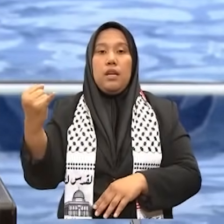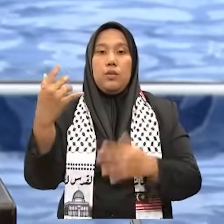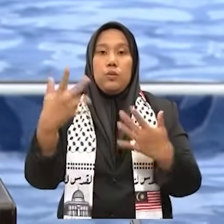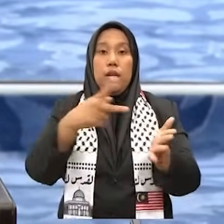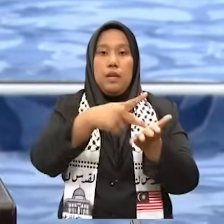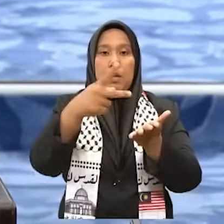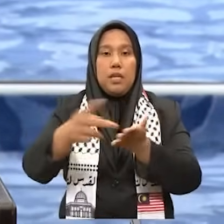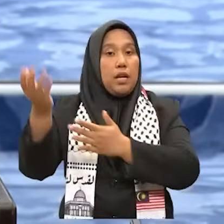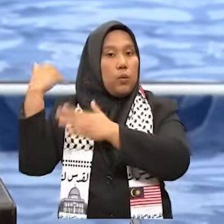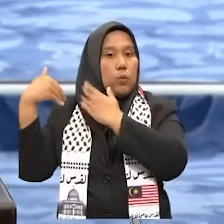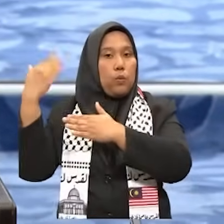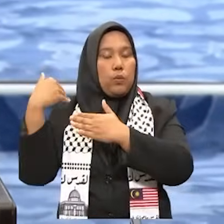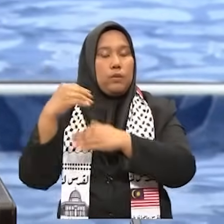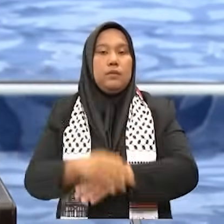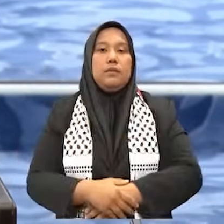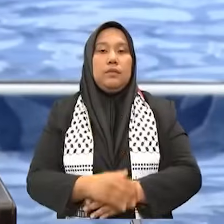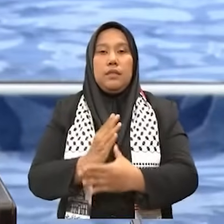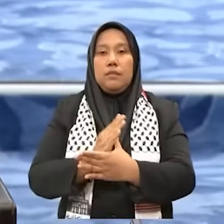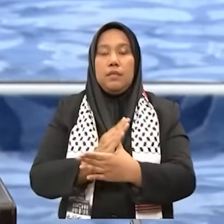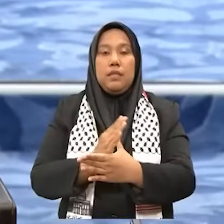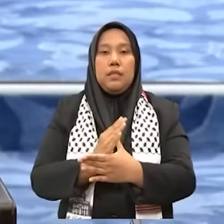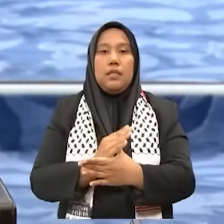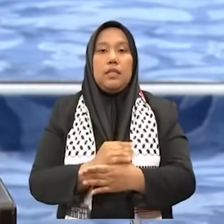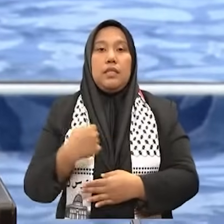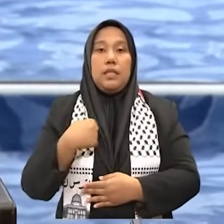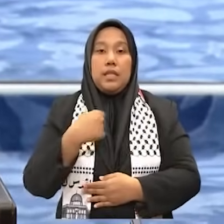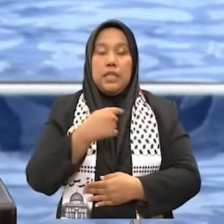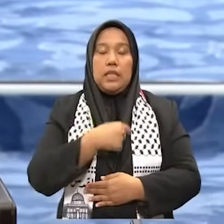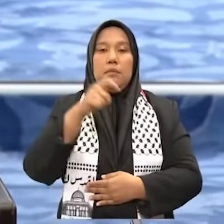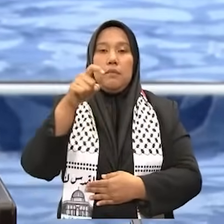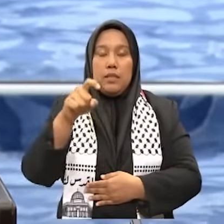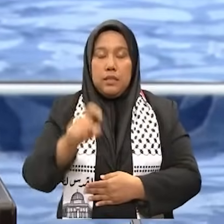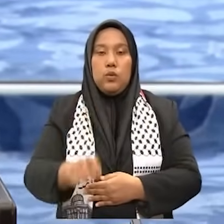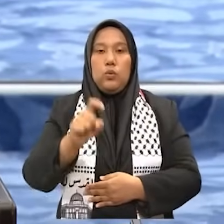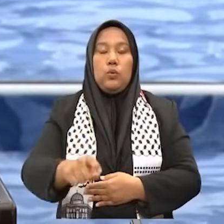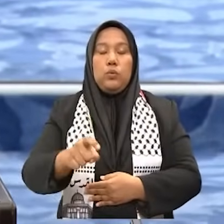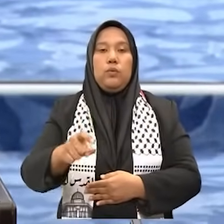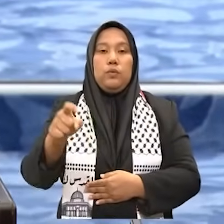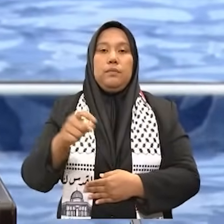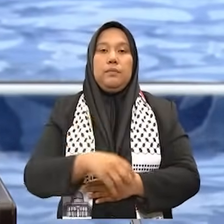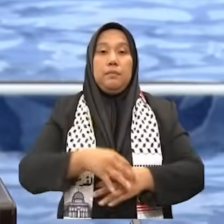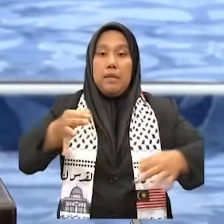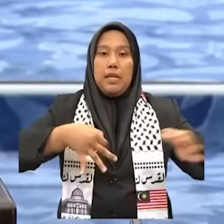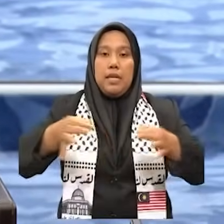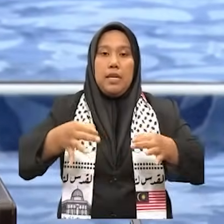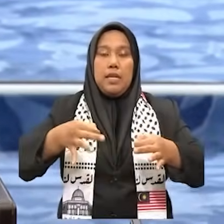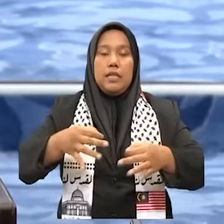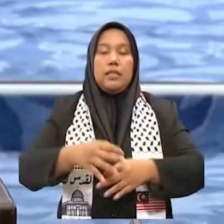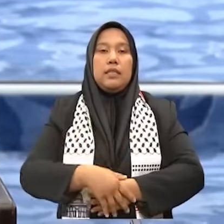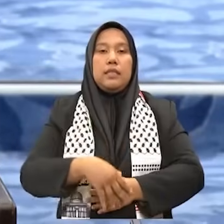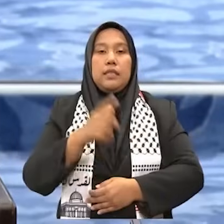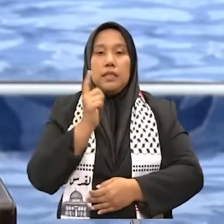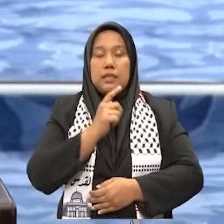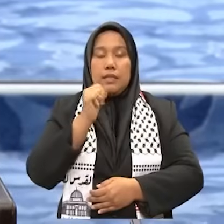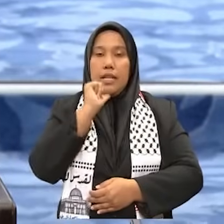Ini sementara kita anggap penjelasan penerangan itu perlu. Saya tidak fikir kerajaan harus dibebankan